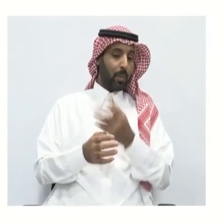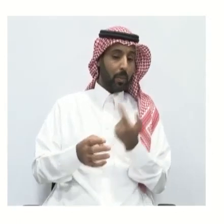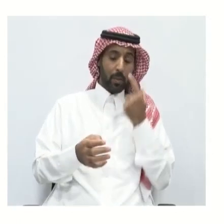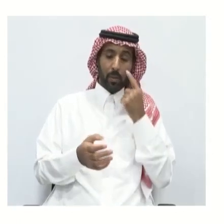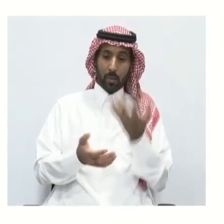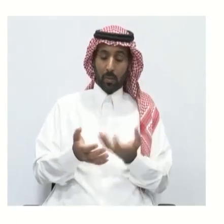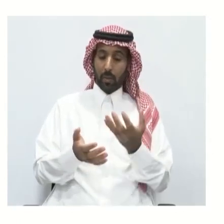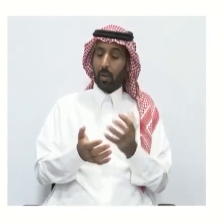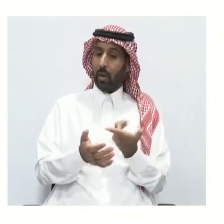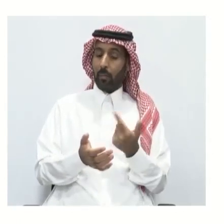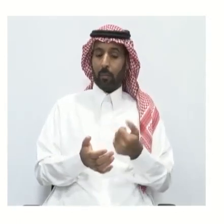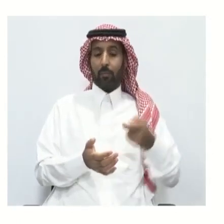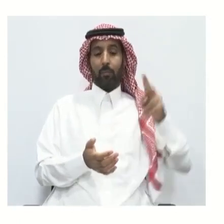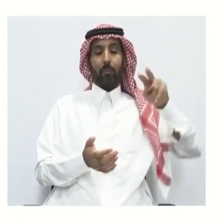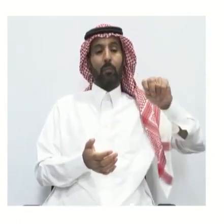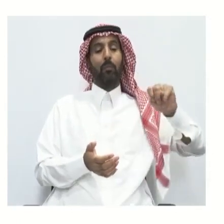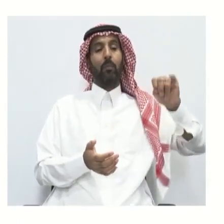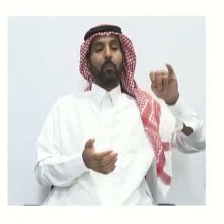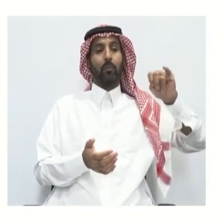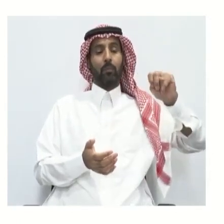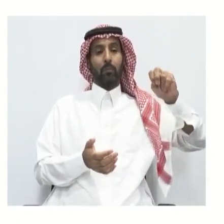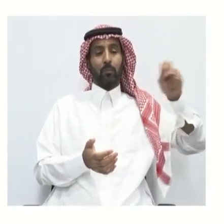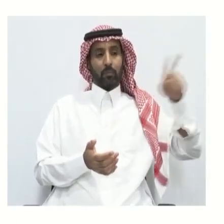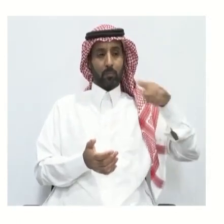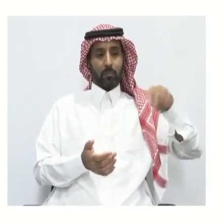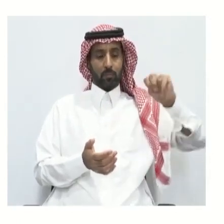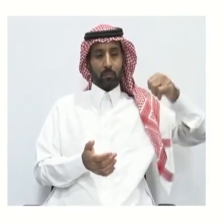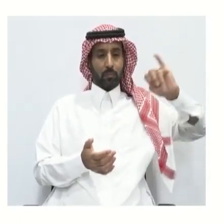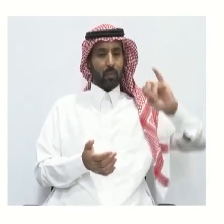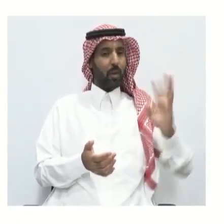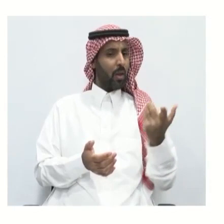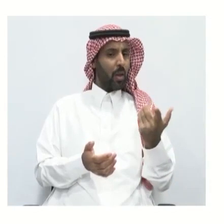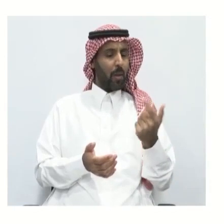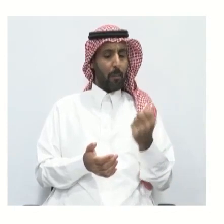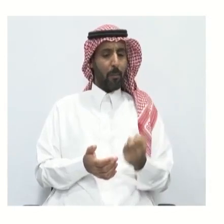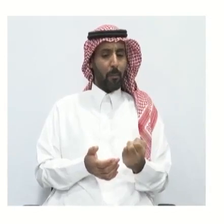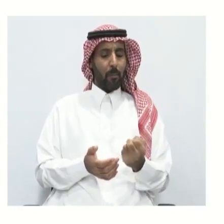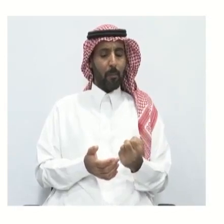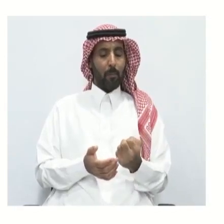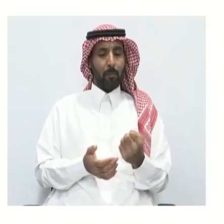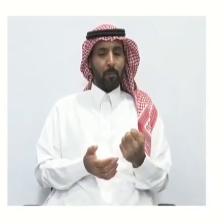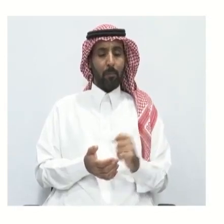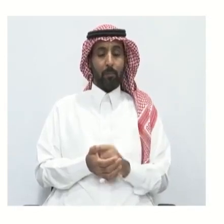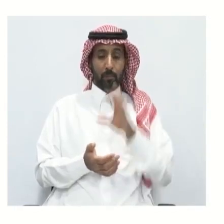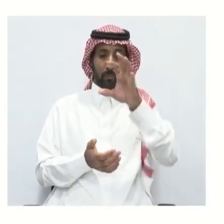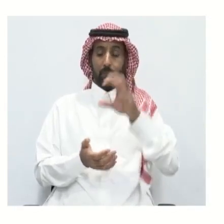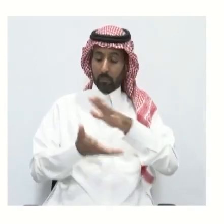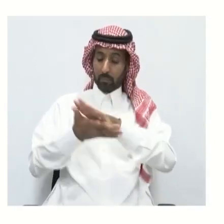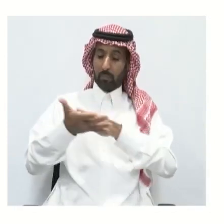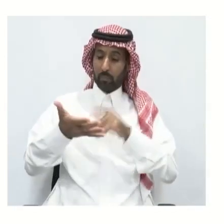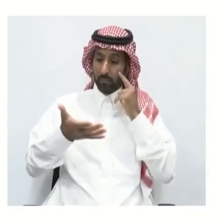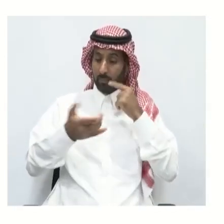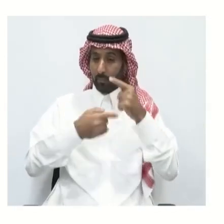كتله يودد الزنك بالجرامات سنستخدم من الجدول الدوري كتله الزنك ويوجد الزنك بعد ذلك